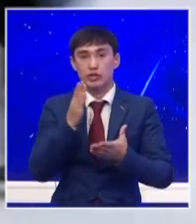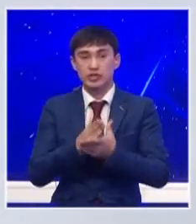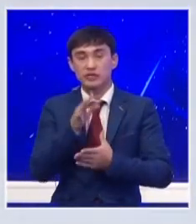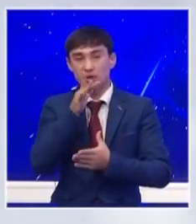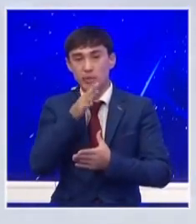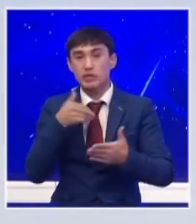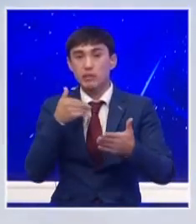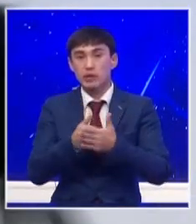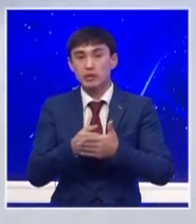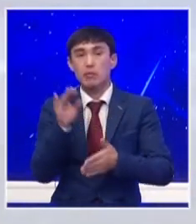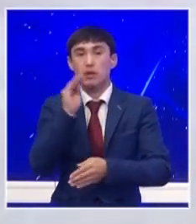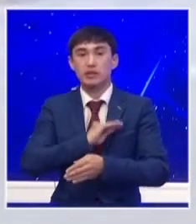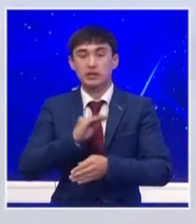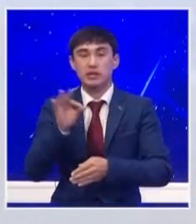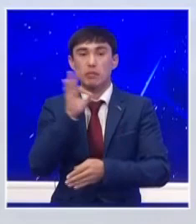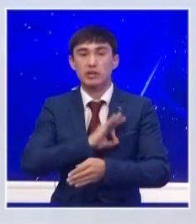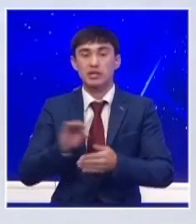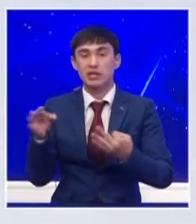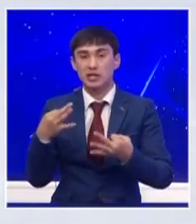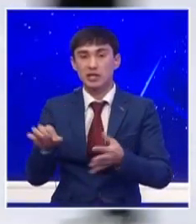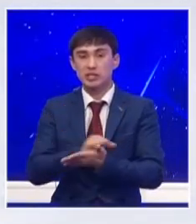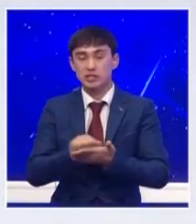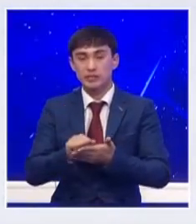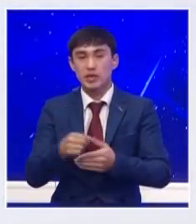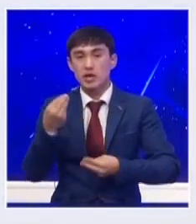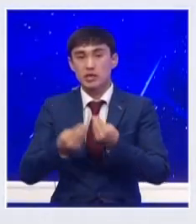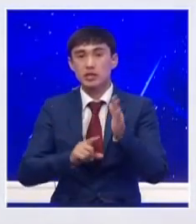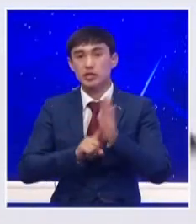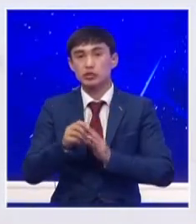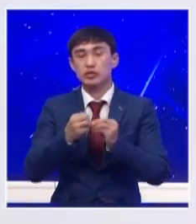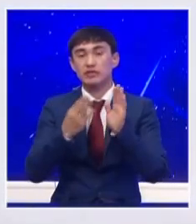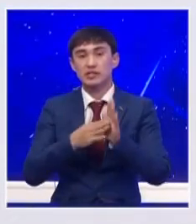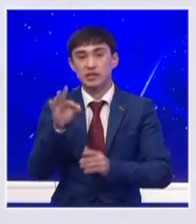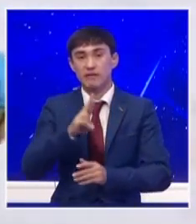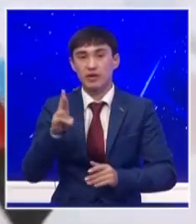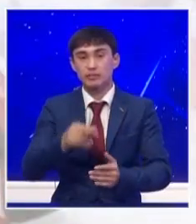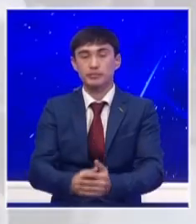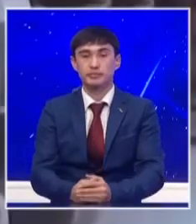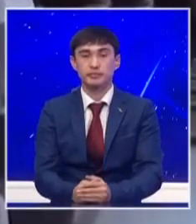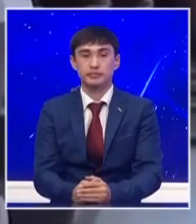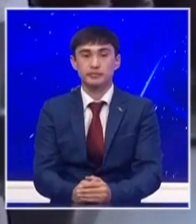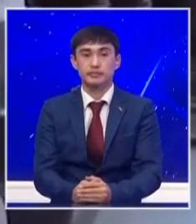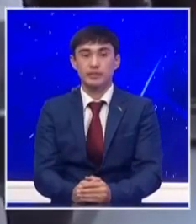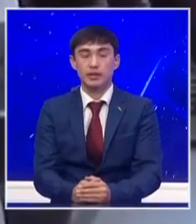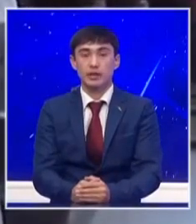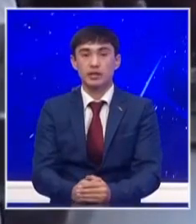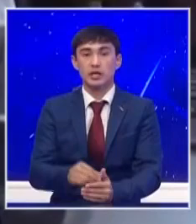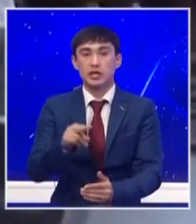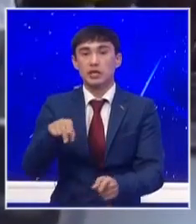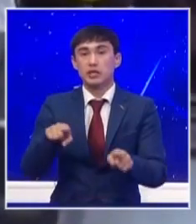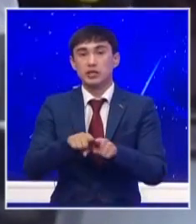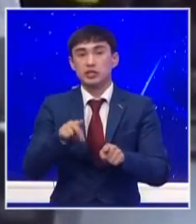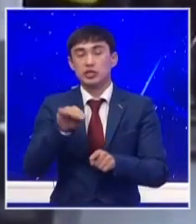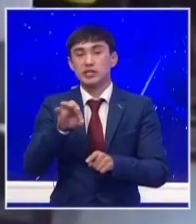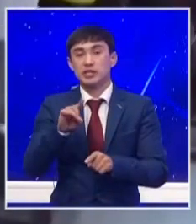время чтобы добрать дополнительное количество лицензий сами игры стартуют 19 января по таким